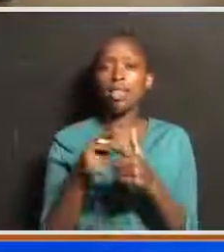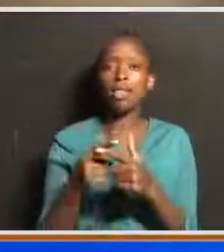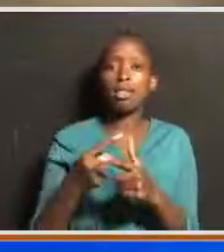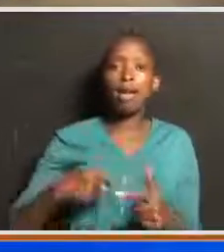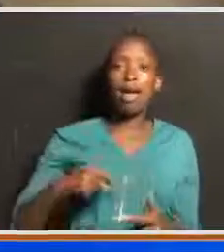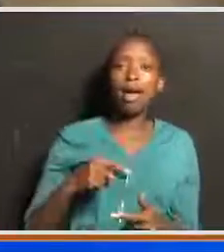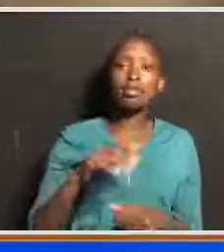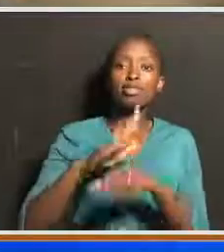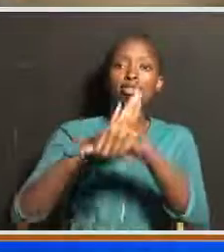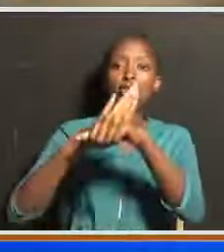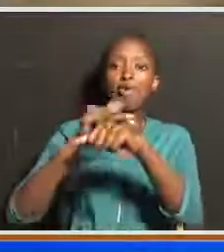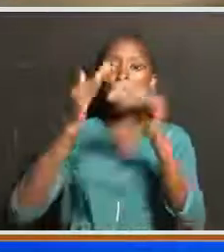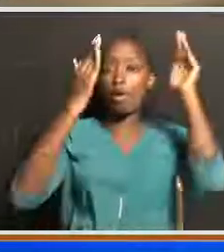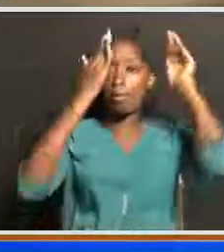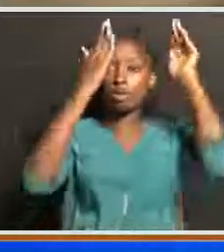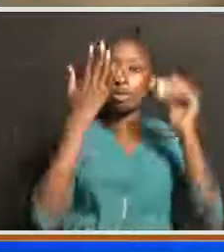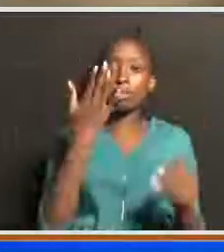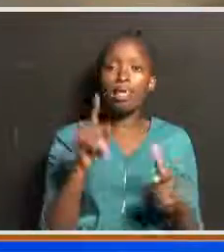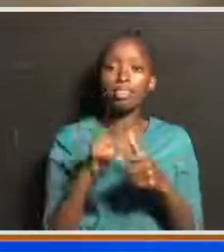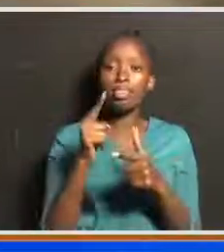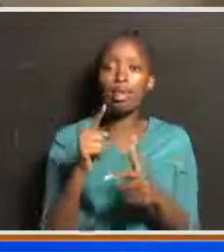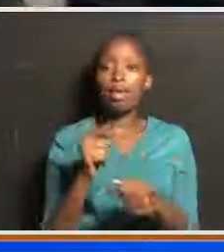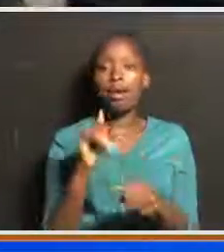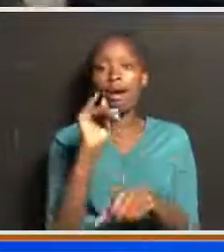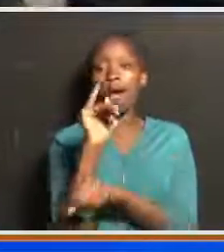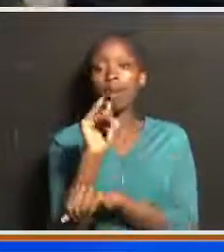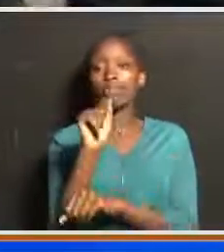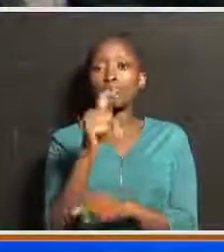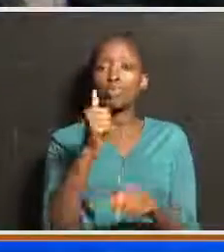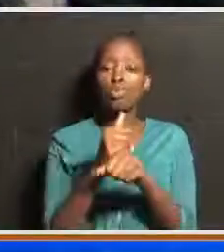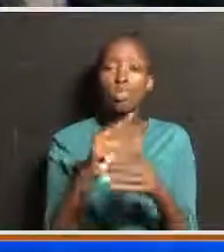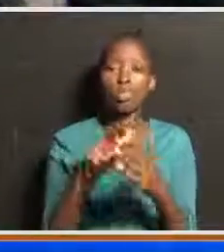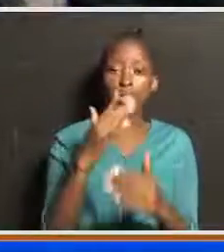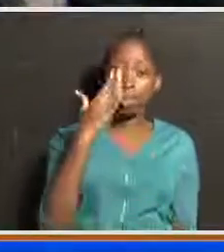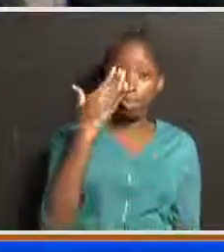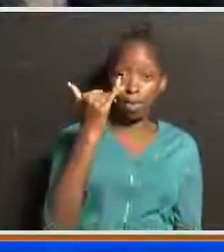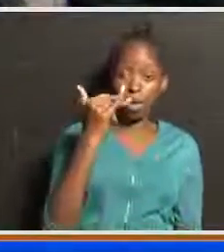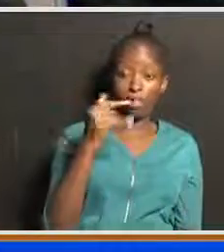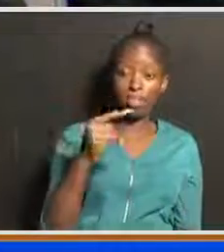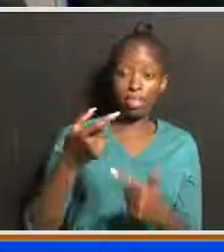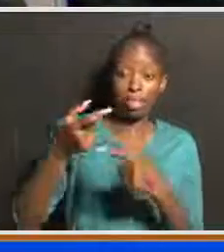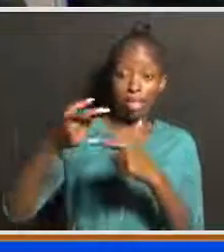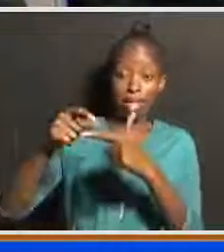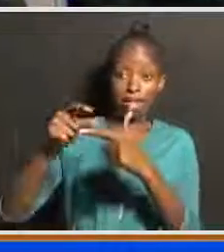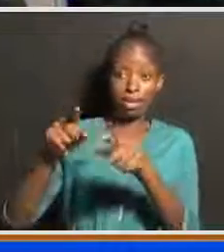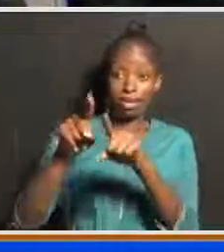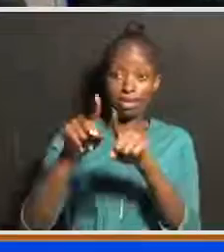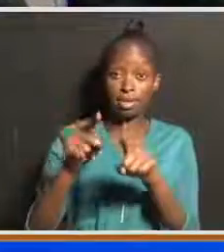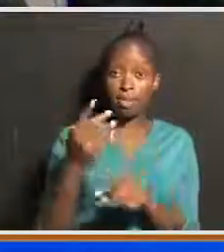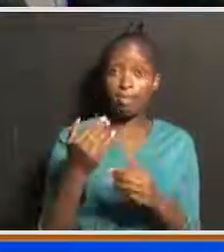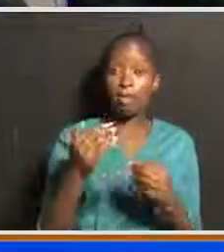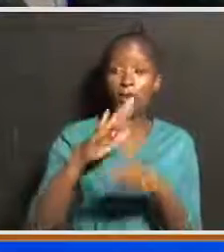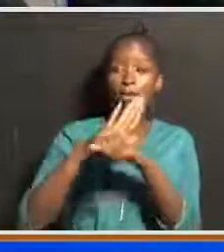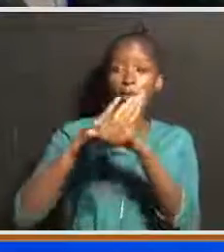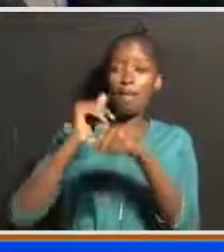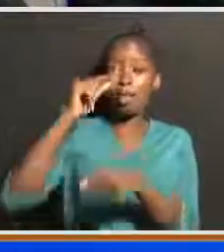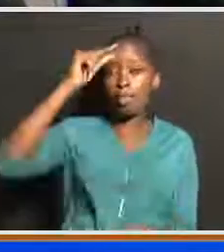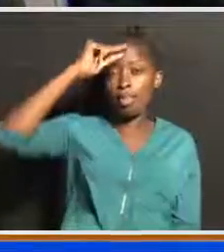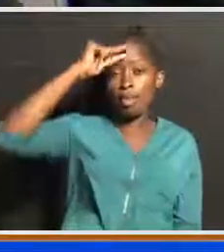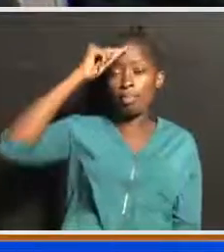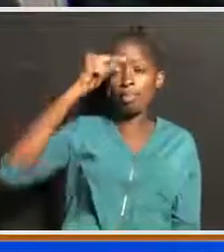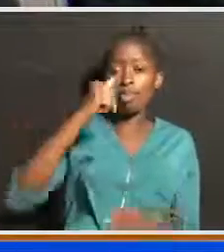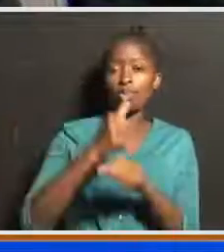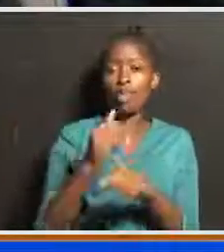bishop yule na tunamuuliza, why did you do this? Additionally, they have called on the government to conduct further